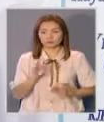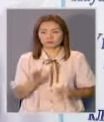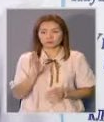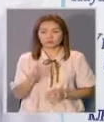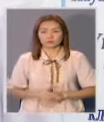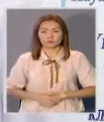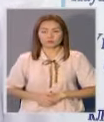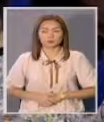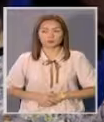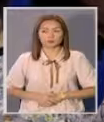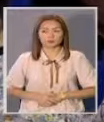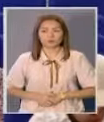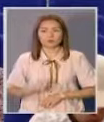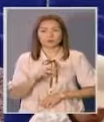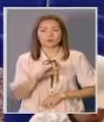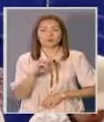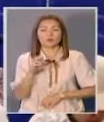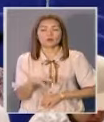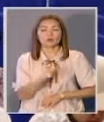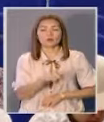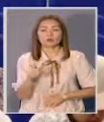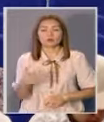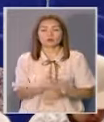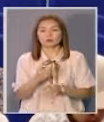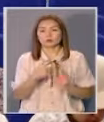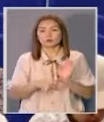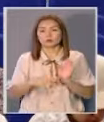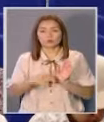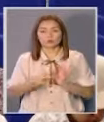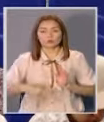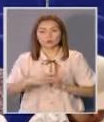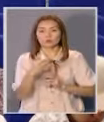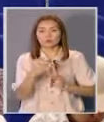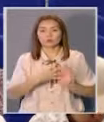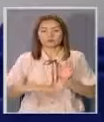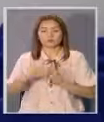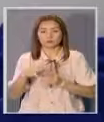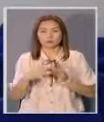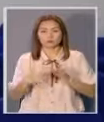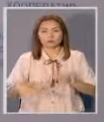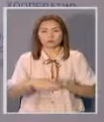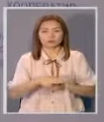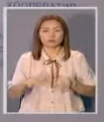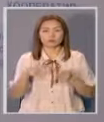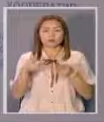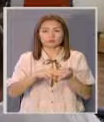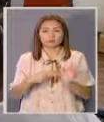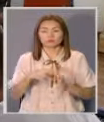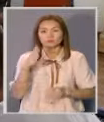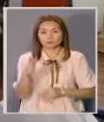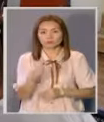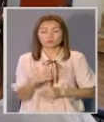басым. Аманат партиясының мүшелері 179 аудандағы 394 ауылдық елді мекенге баруды көздеп